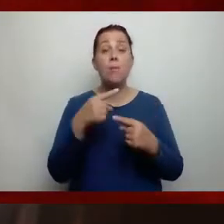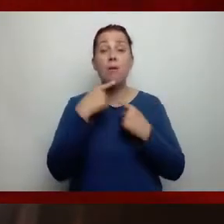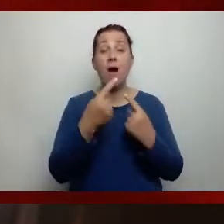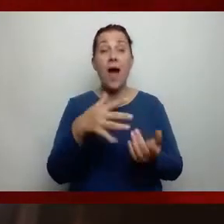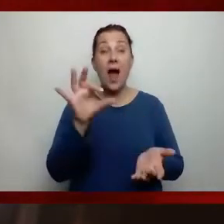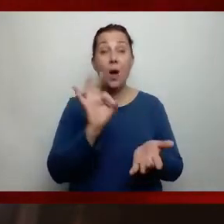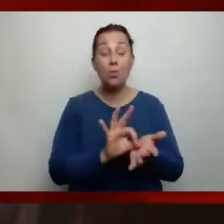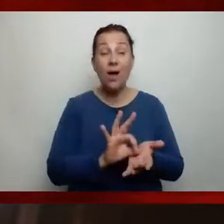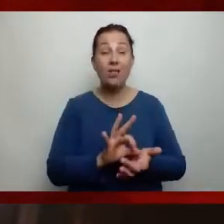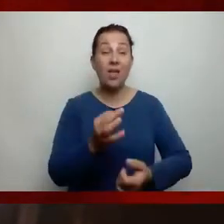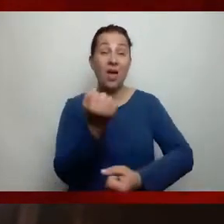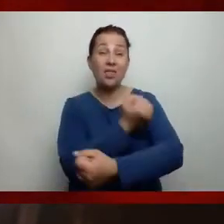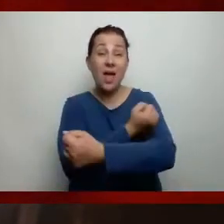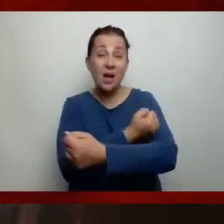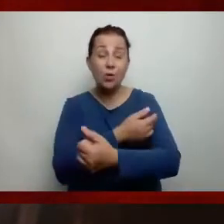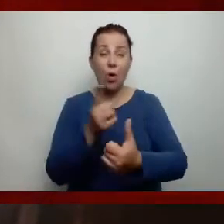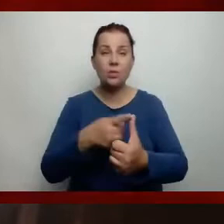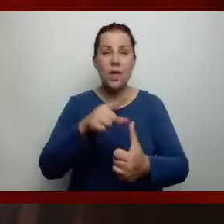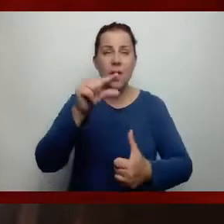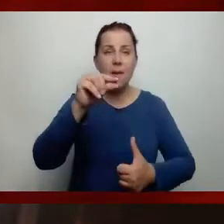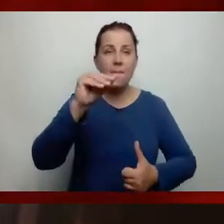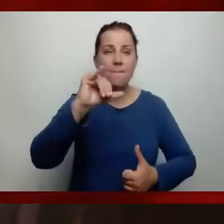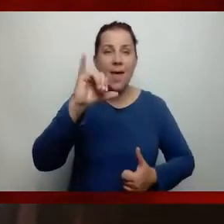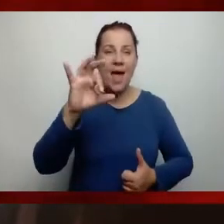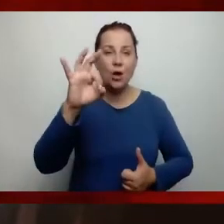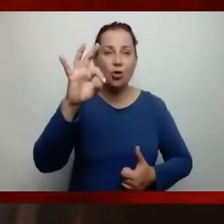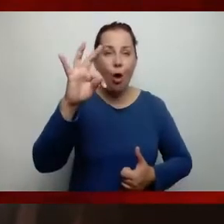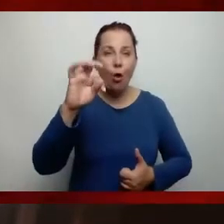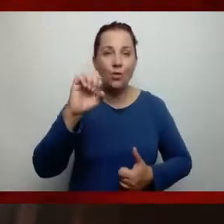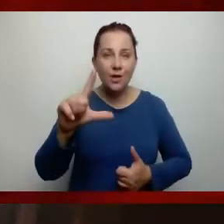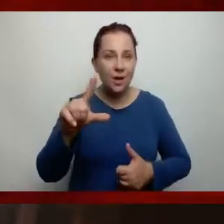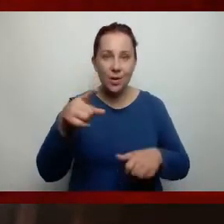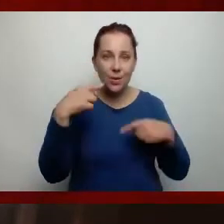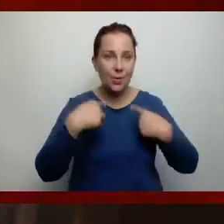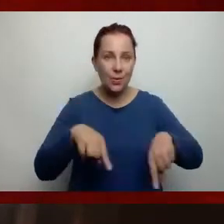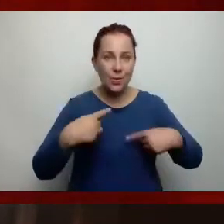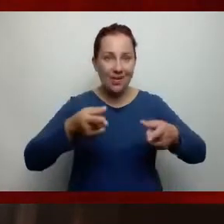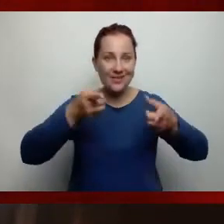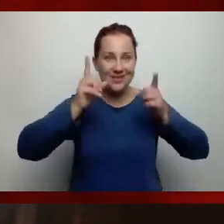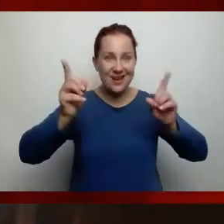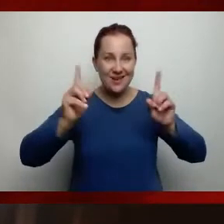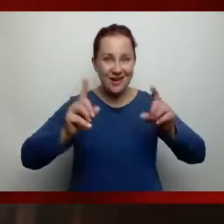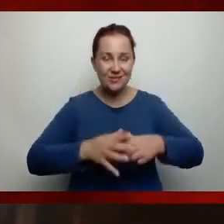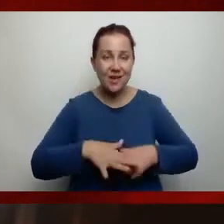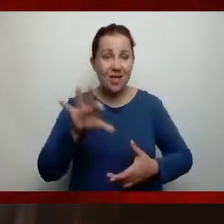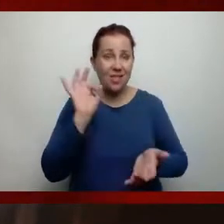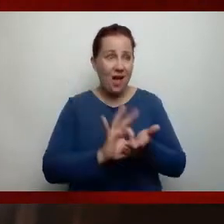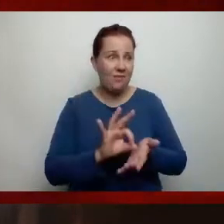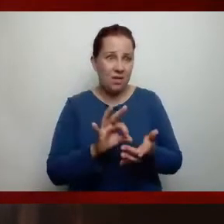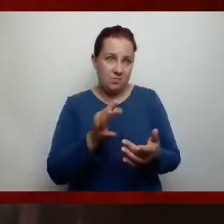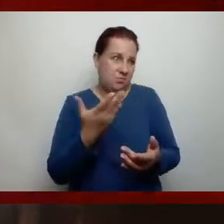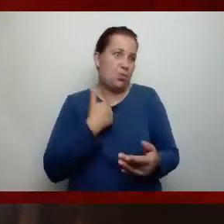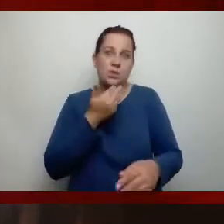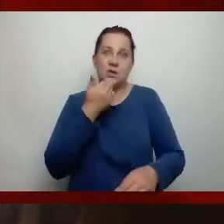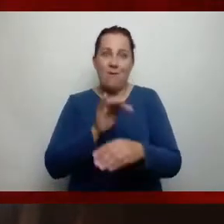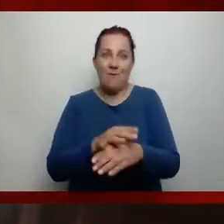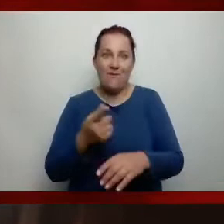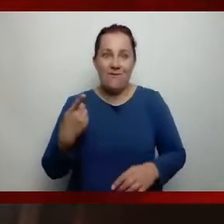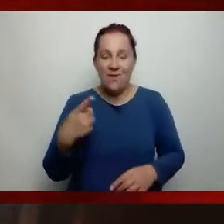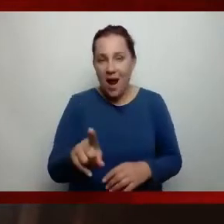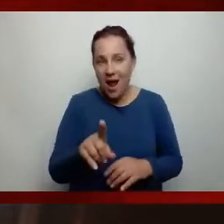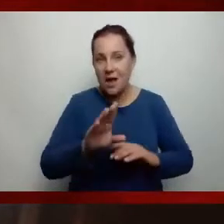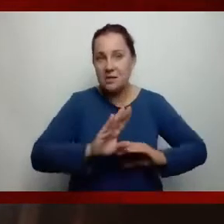narkotyki takie jak peyot nie były zakazane i nawet Witkacy je zamawiał we Francji i zachowała